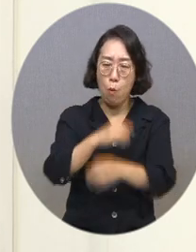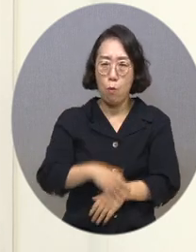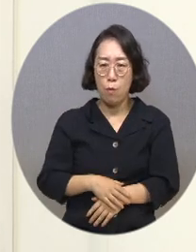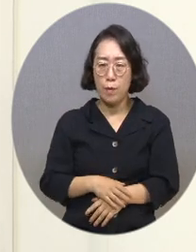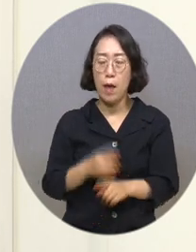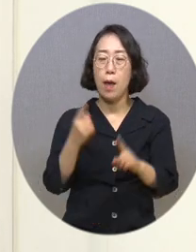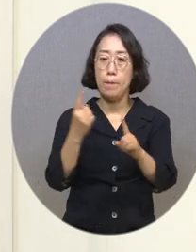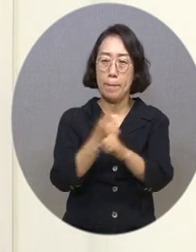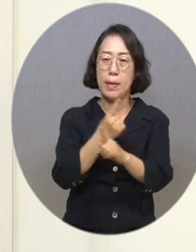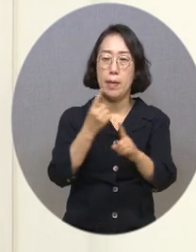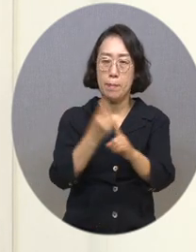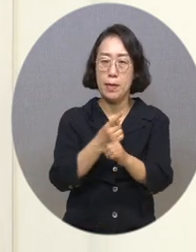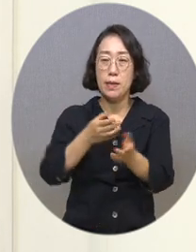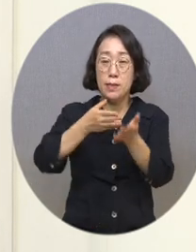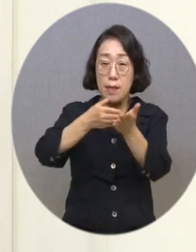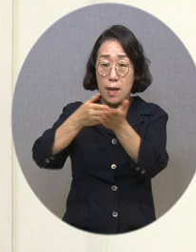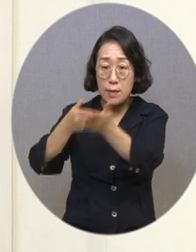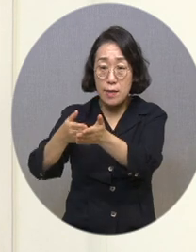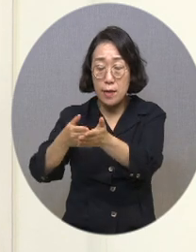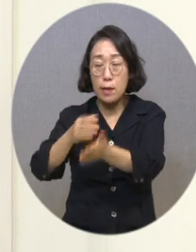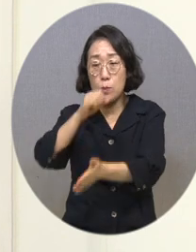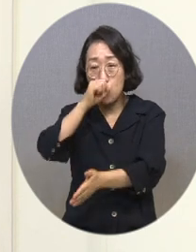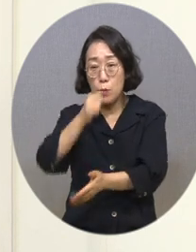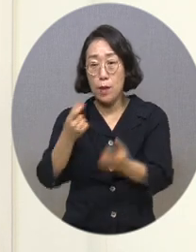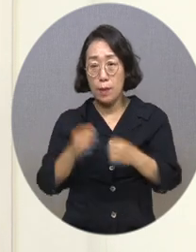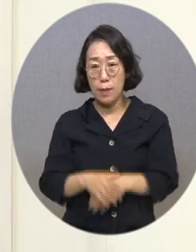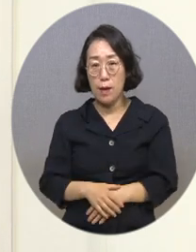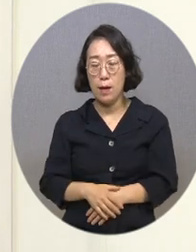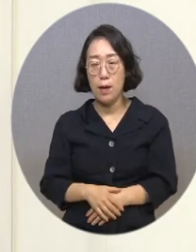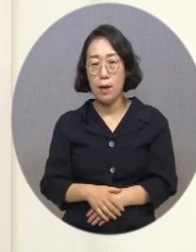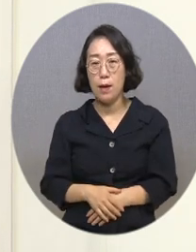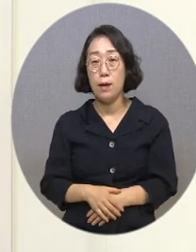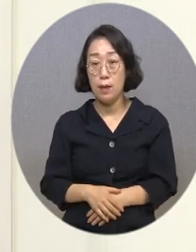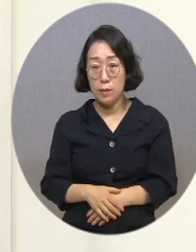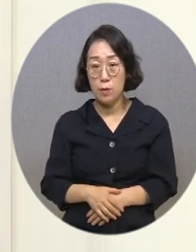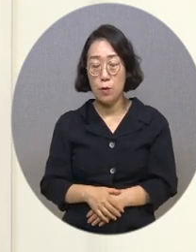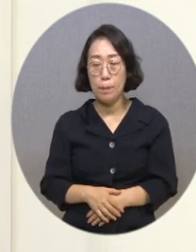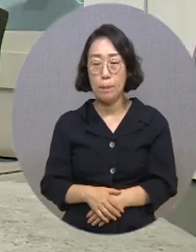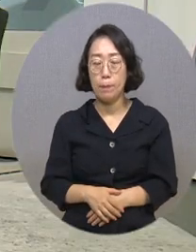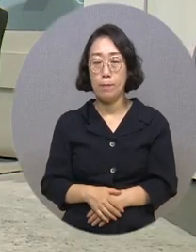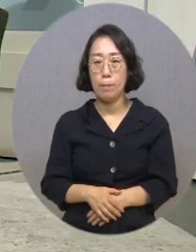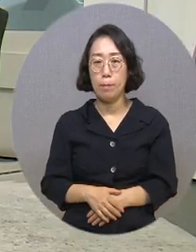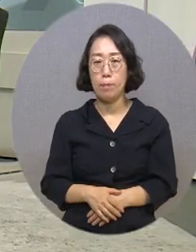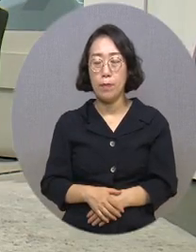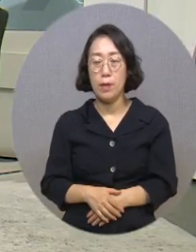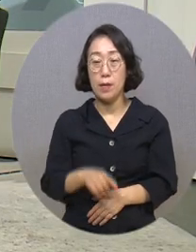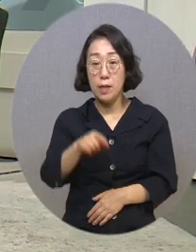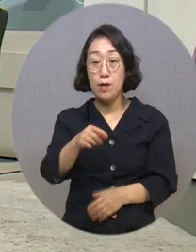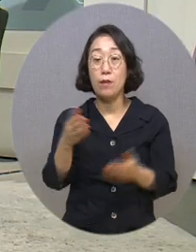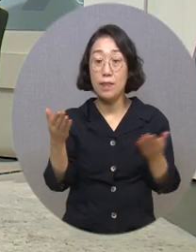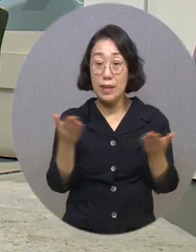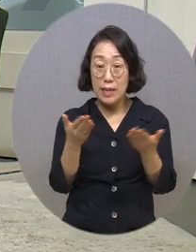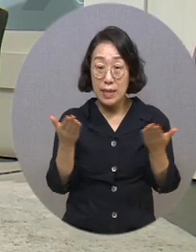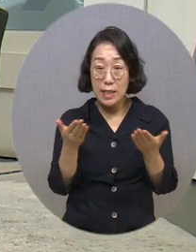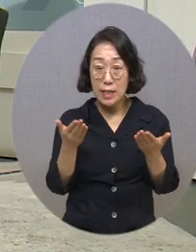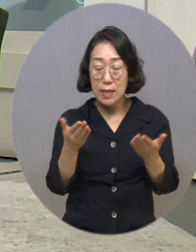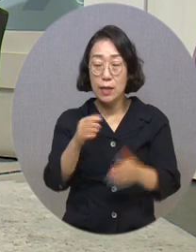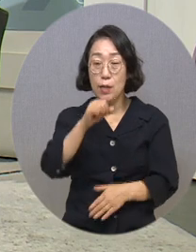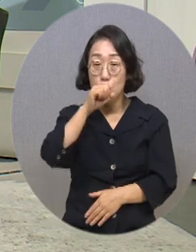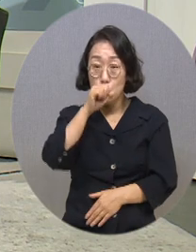해야 되겠다라고 생각을 해서 이제 퍼스널 브랜딩 전문가라는 일을 되게 매력적으로